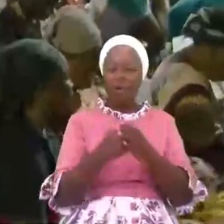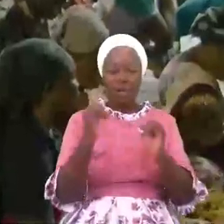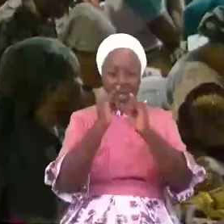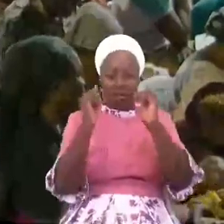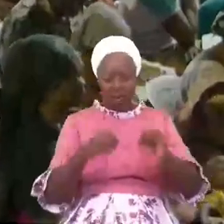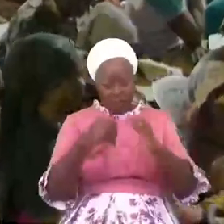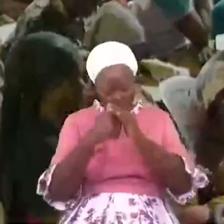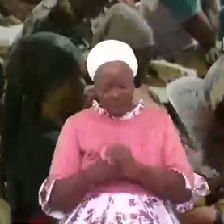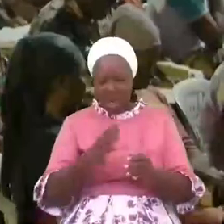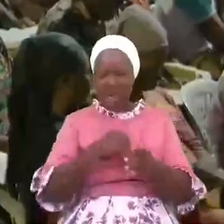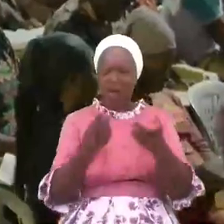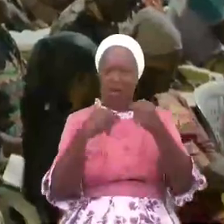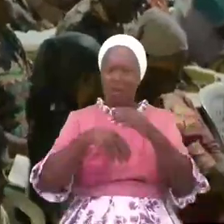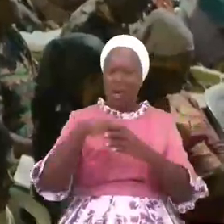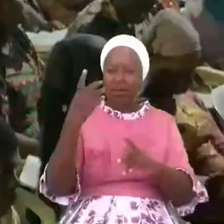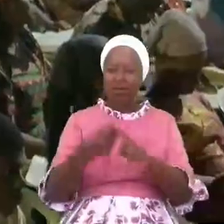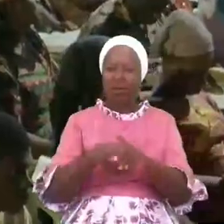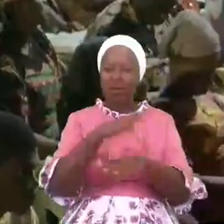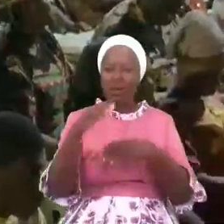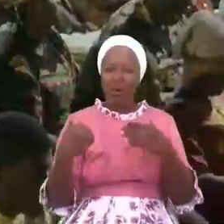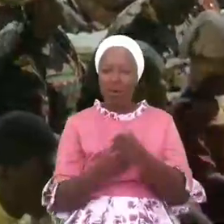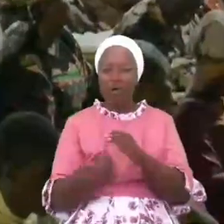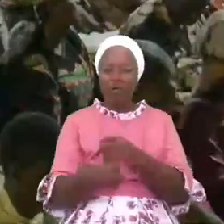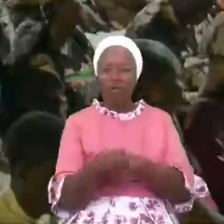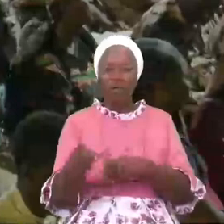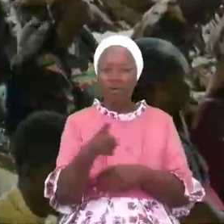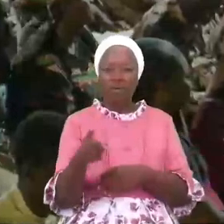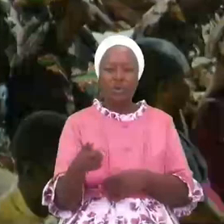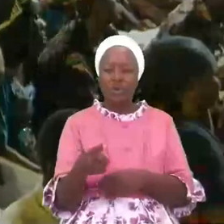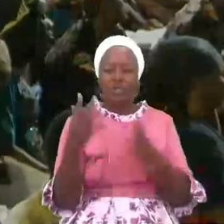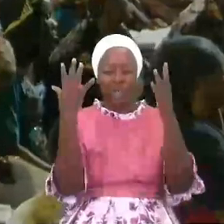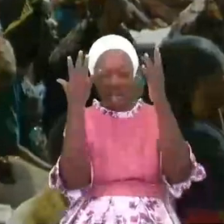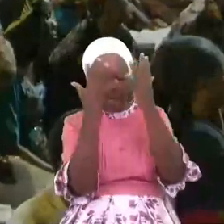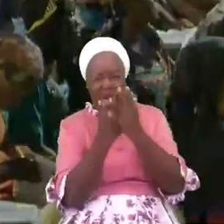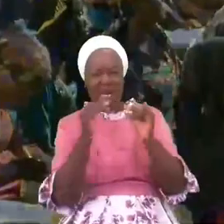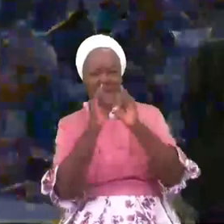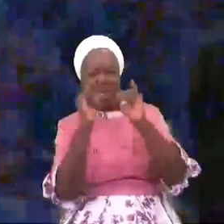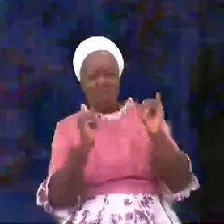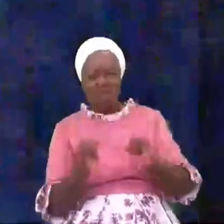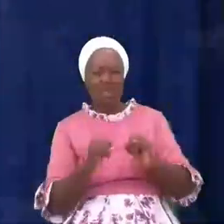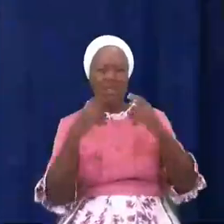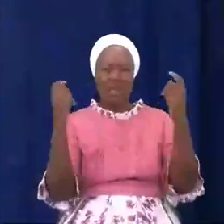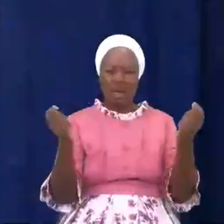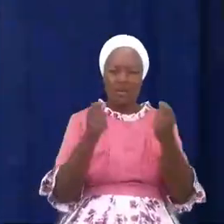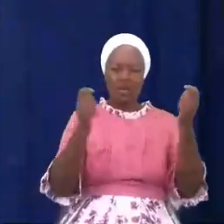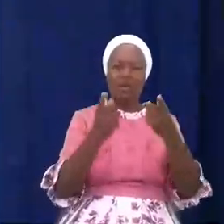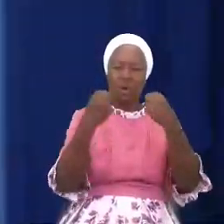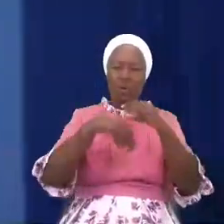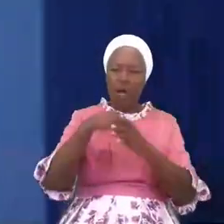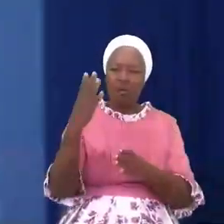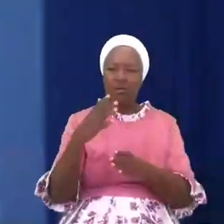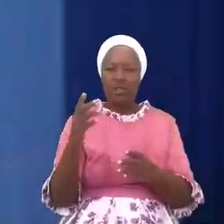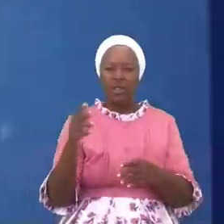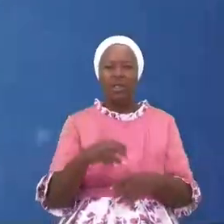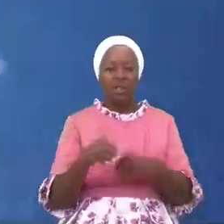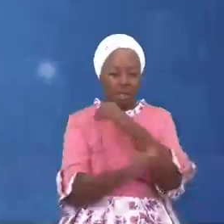De l'adoration idolâtre sort. De toutes ces cérémonies idolâtres ténébreuses. So,